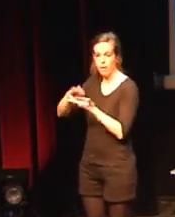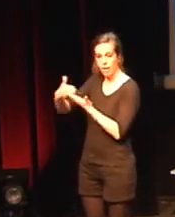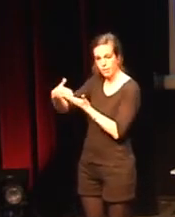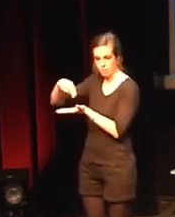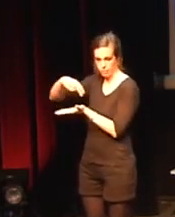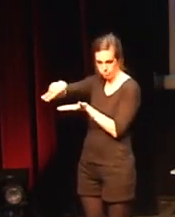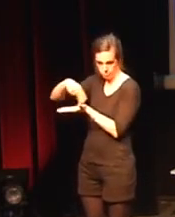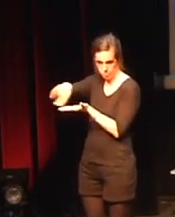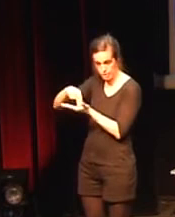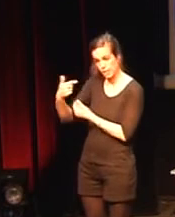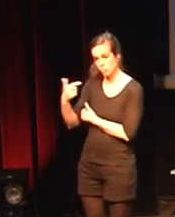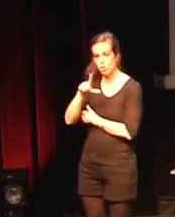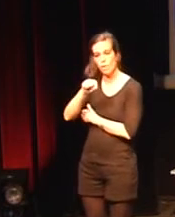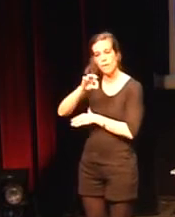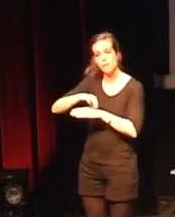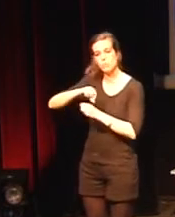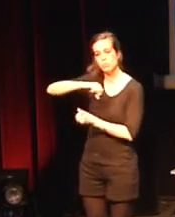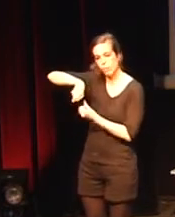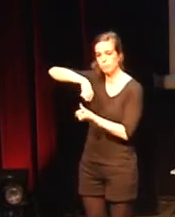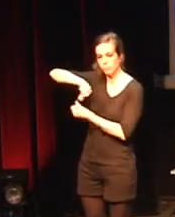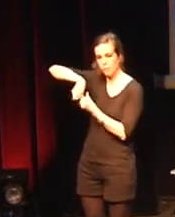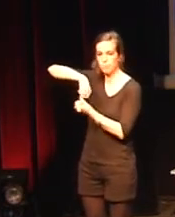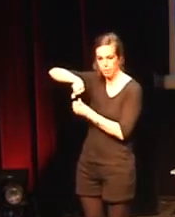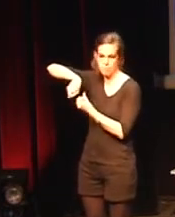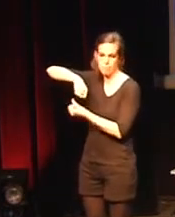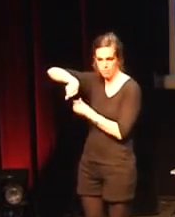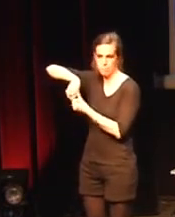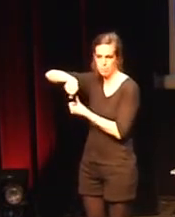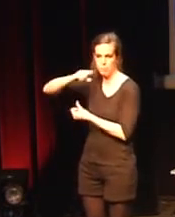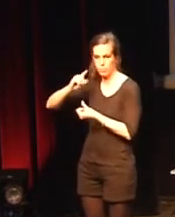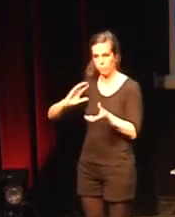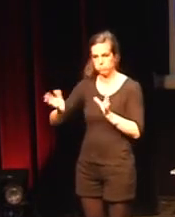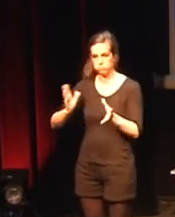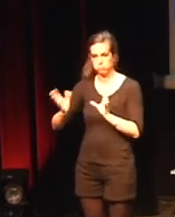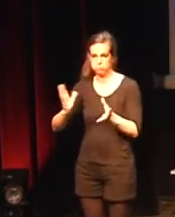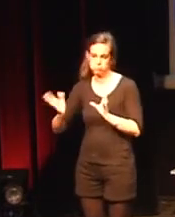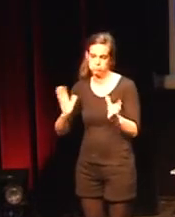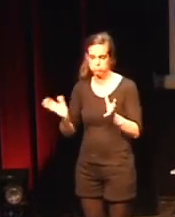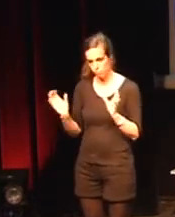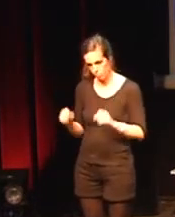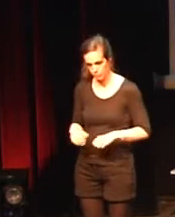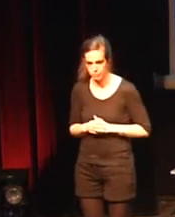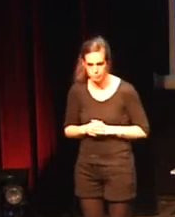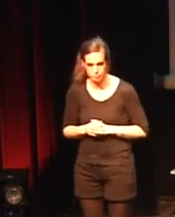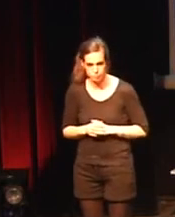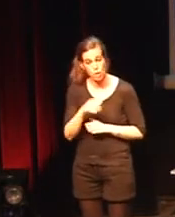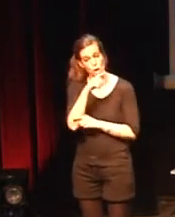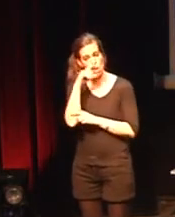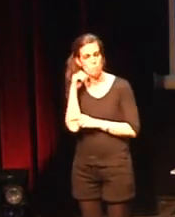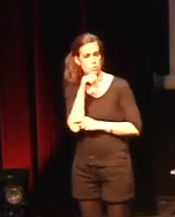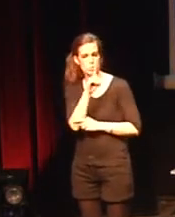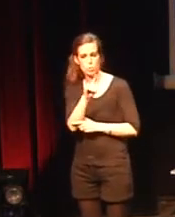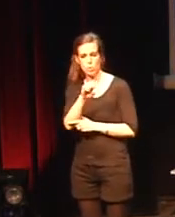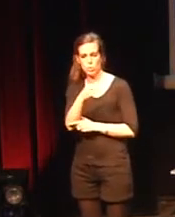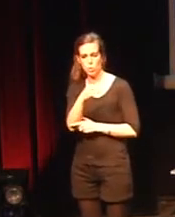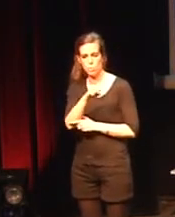les 20 minutes changement de place pour pouvoir interpréter monsieur de manier vous disait qu'